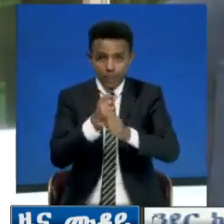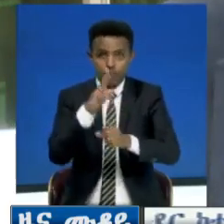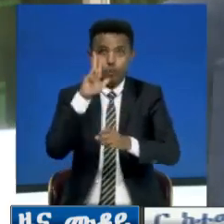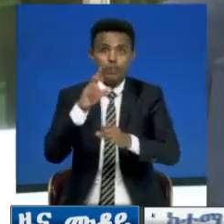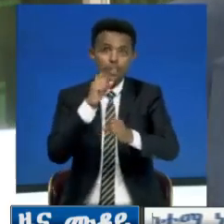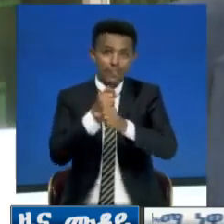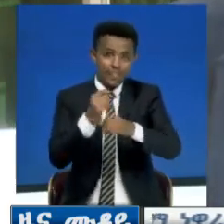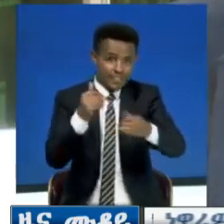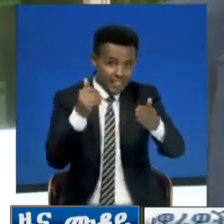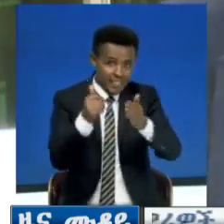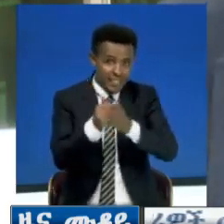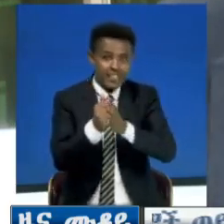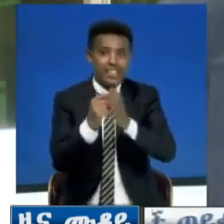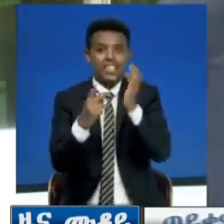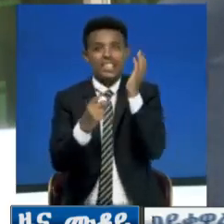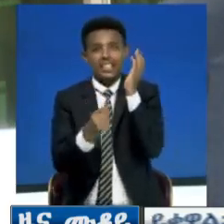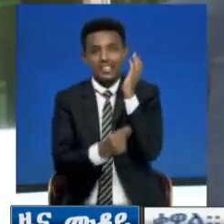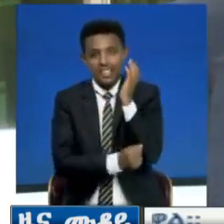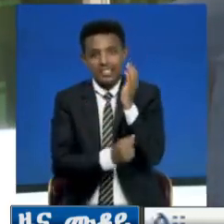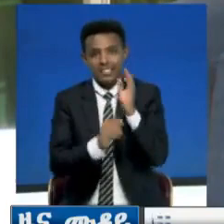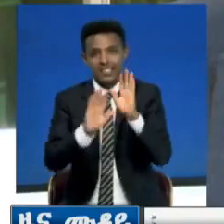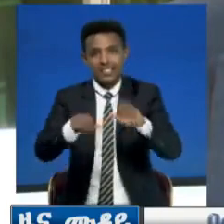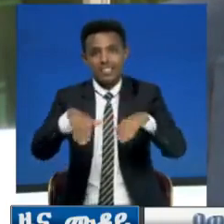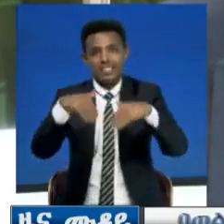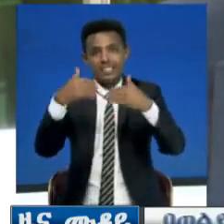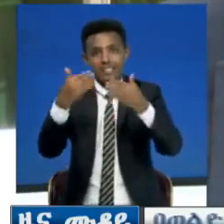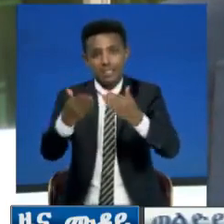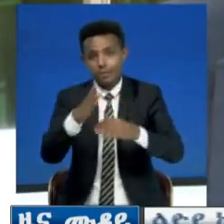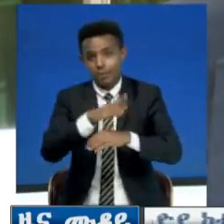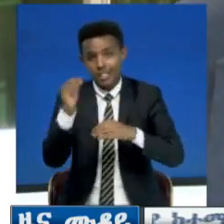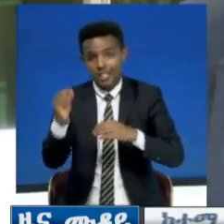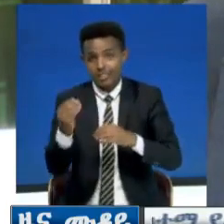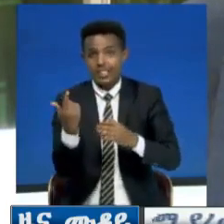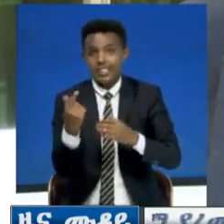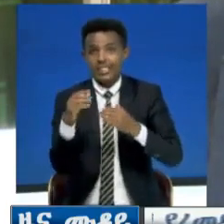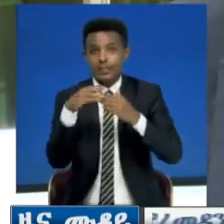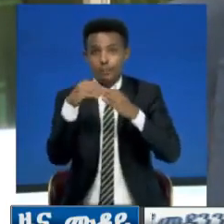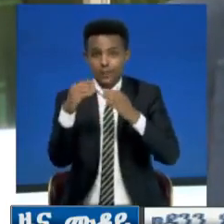ድረስ ቅጣት ያረፈባቸው እንዲሁም የገንዘብ መቀጫ ያረፈባቸው